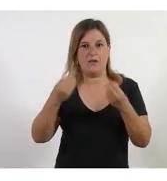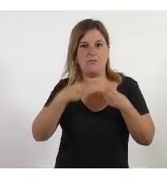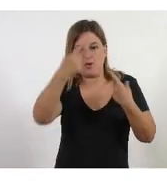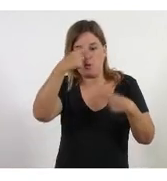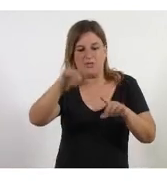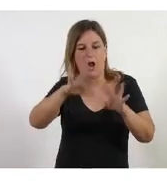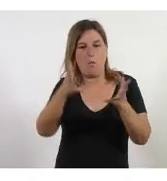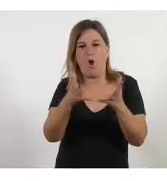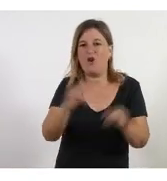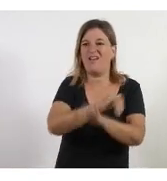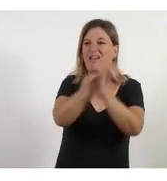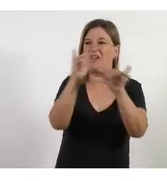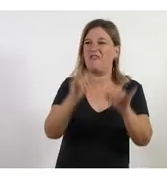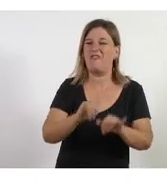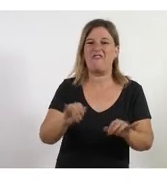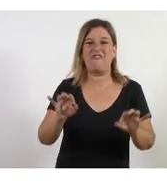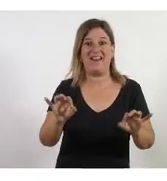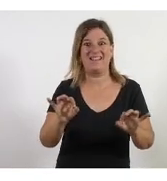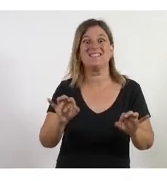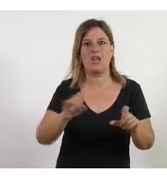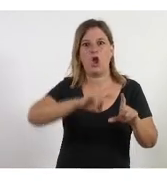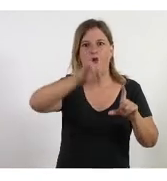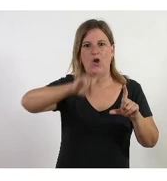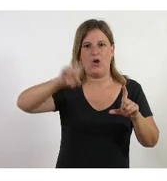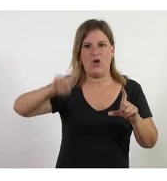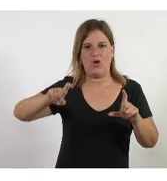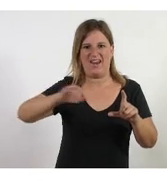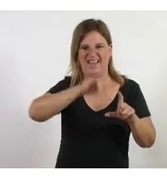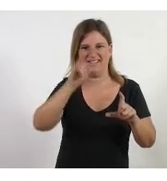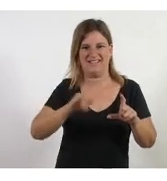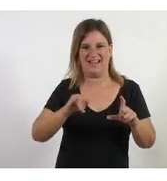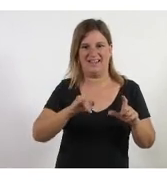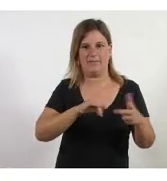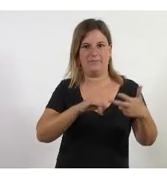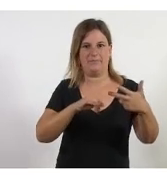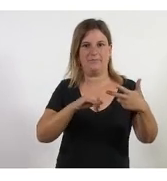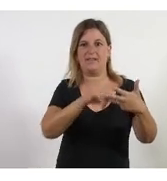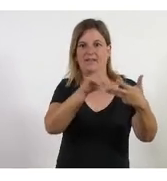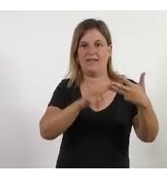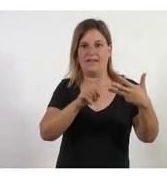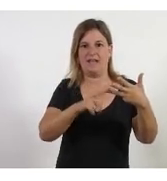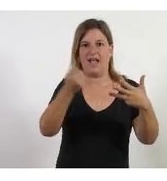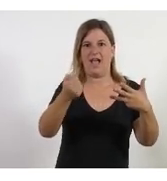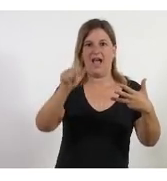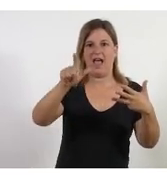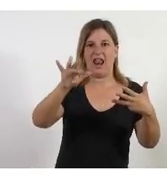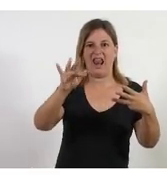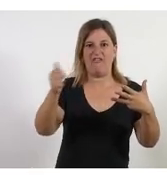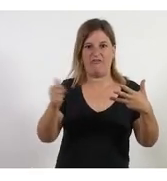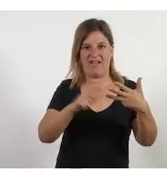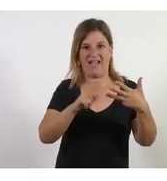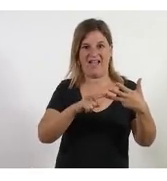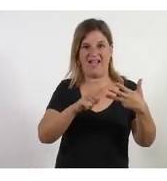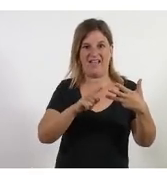són feliços, doncs estan en la zona zeta. Les alfa, que serien les que venen a continuació, són